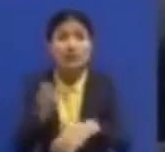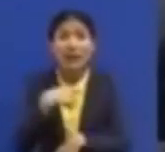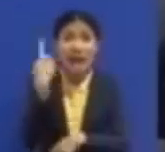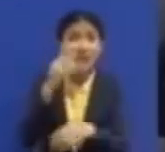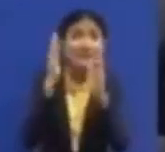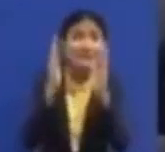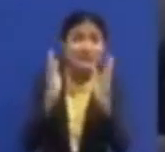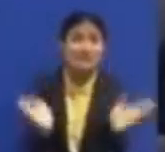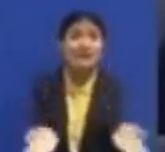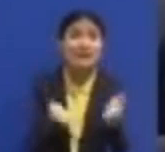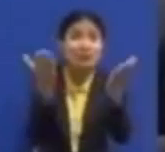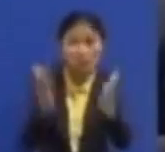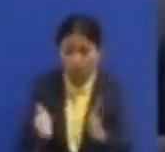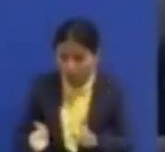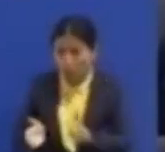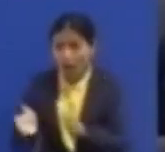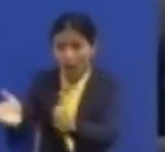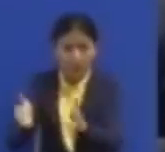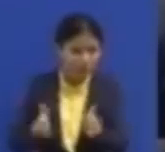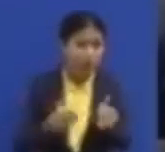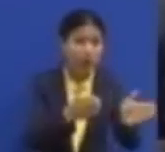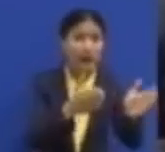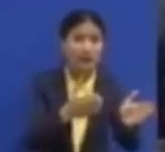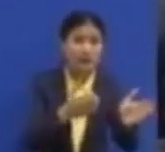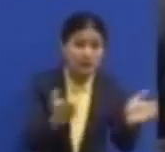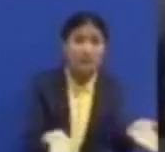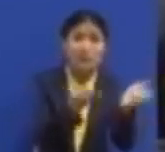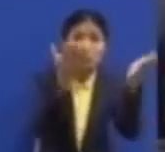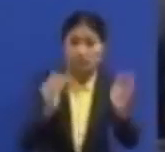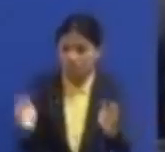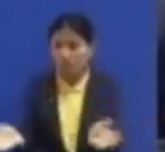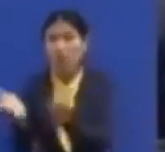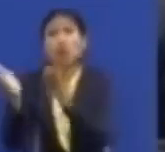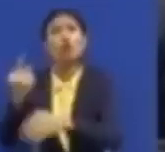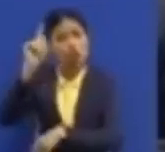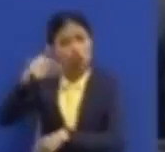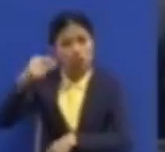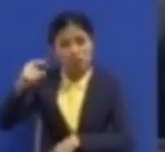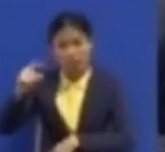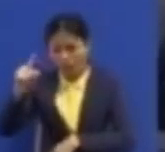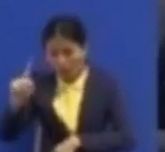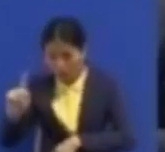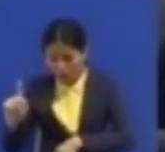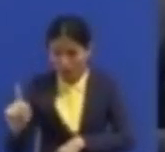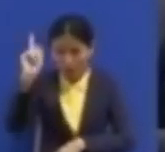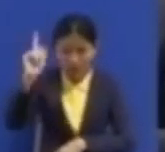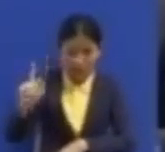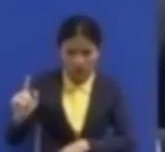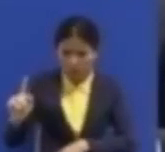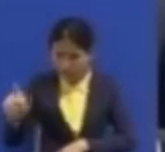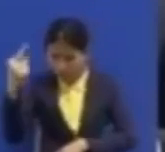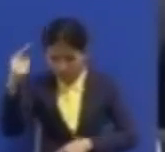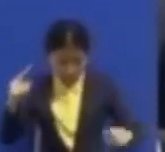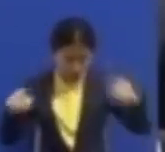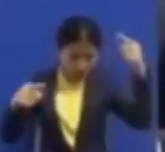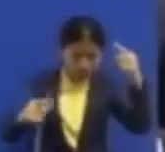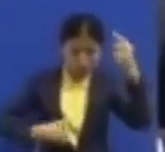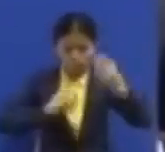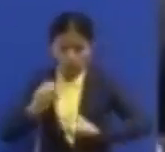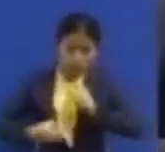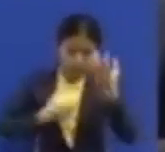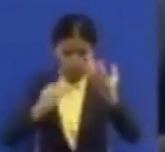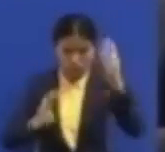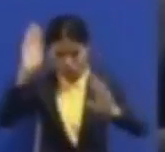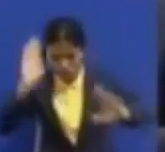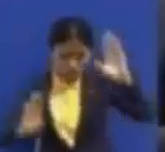ได้มีการอภิปรายตามสมควรเมื่อท่านประธานเห็นว่าได้มีการอภิปรายพอสมควรแ